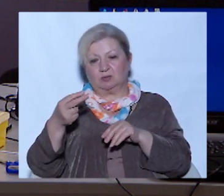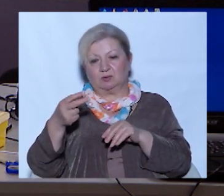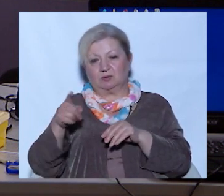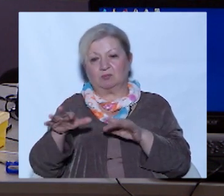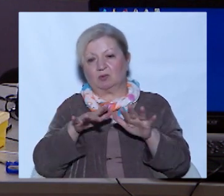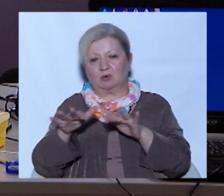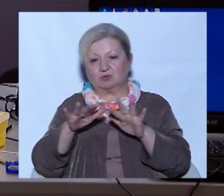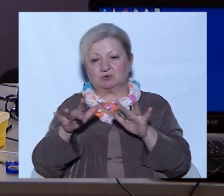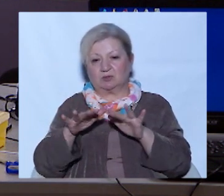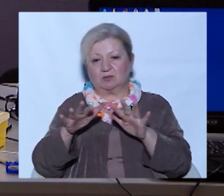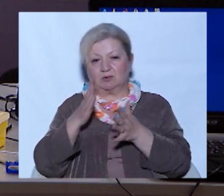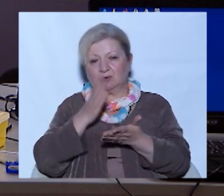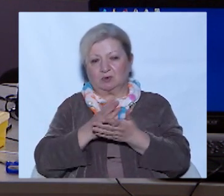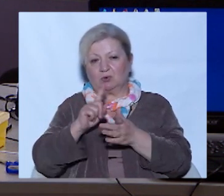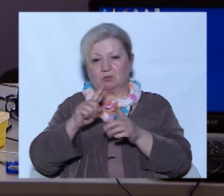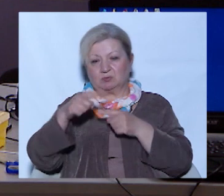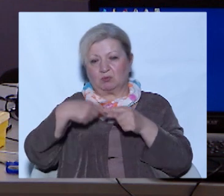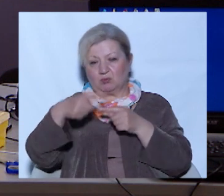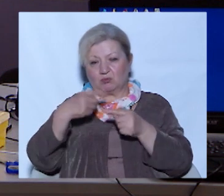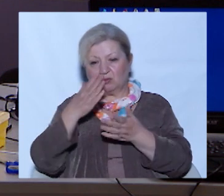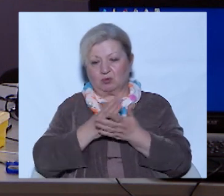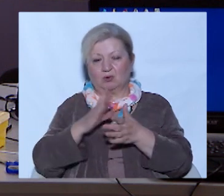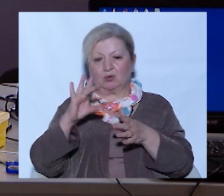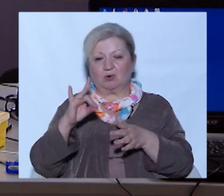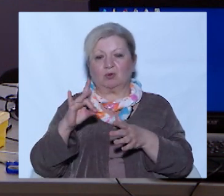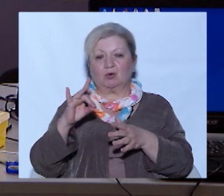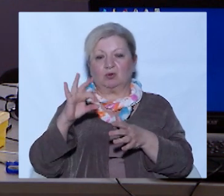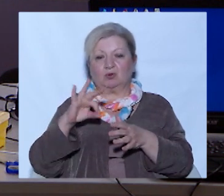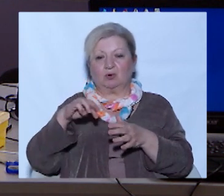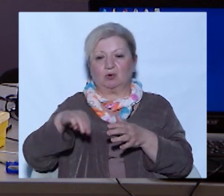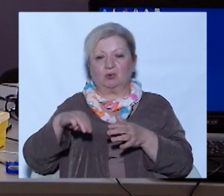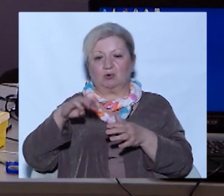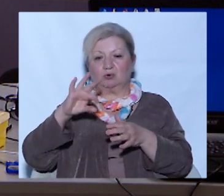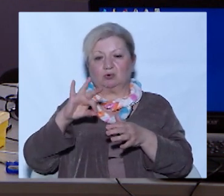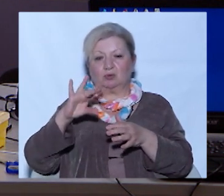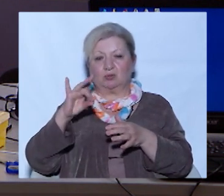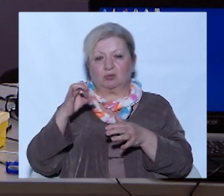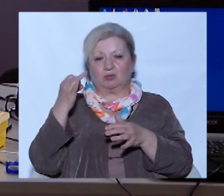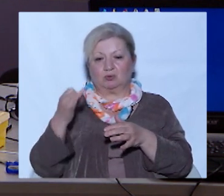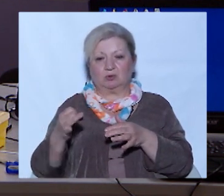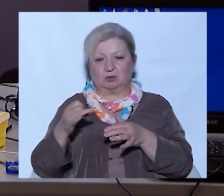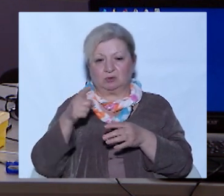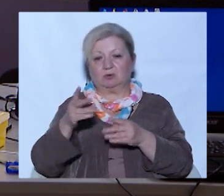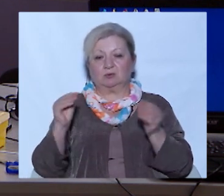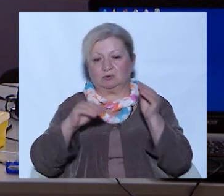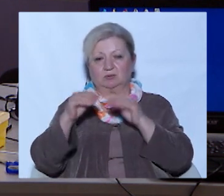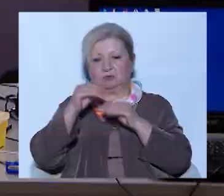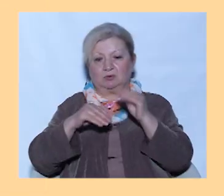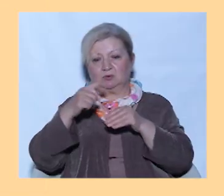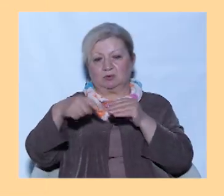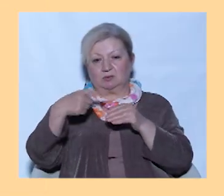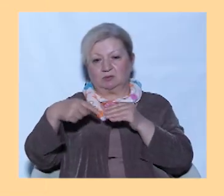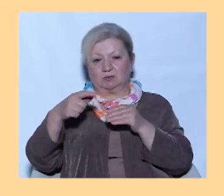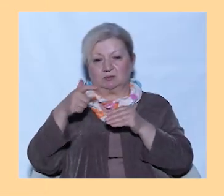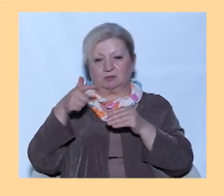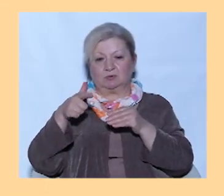მეორე მოძრავი ნაწილი, რომელიც ბრუნავს, იმას ეწოდება როტორი და მოდით ავაწყოთ გენერატორი